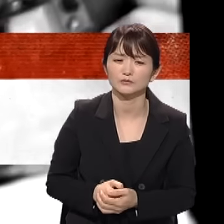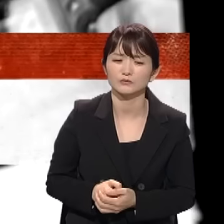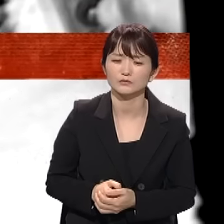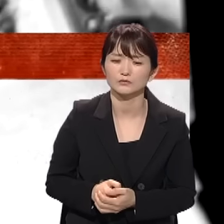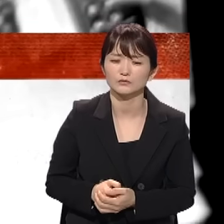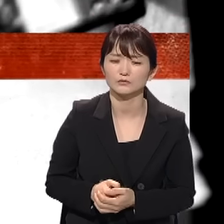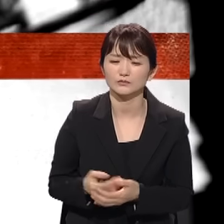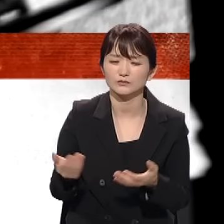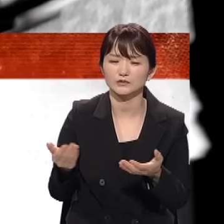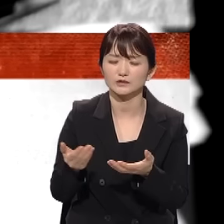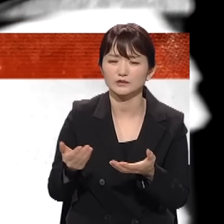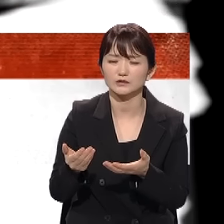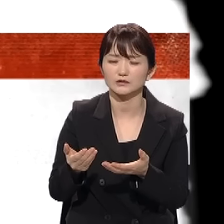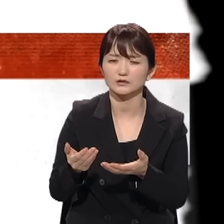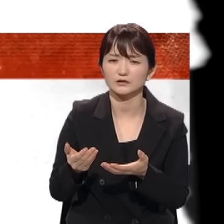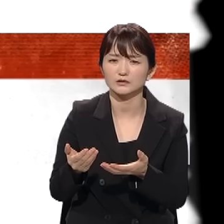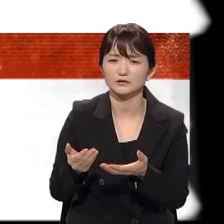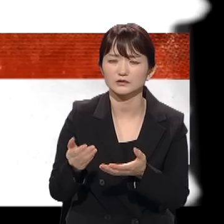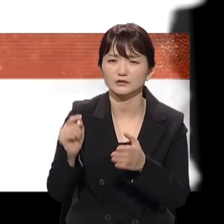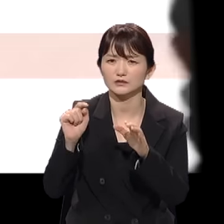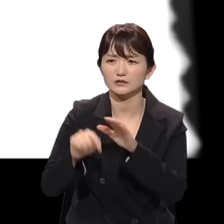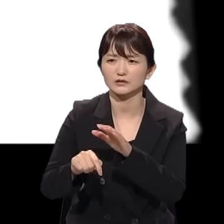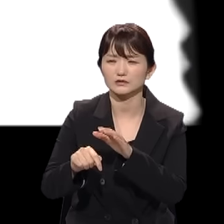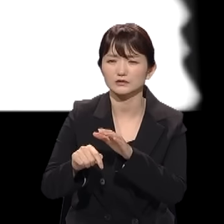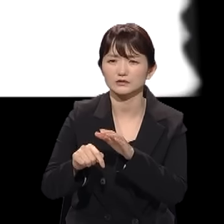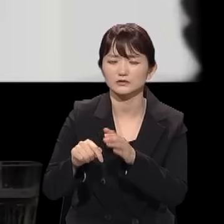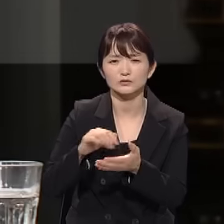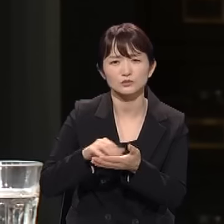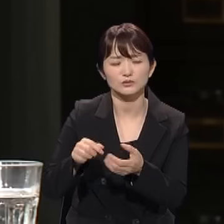하는 이제 출장이 점점 더 늘어난다던가